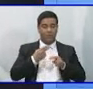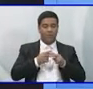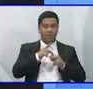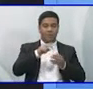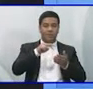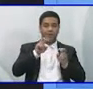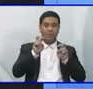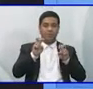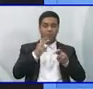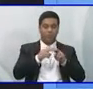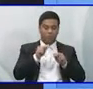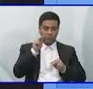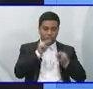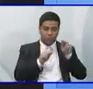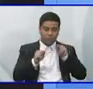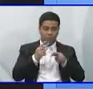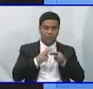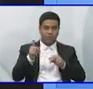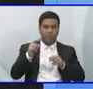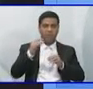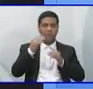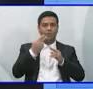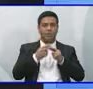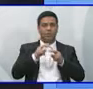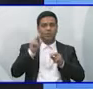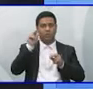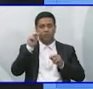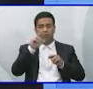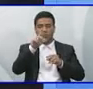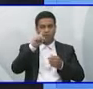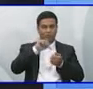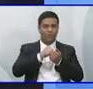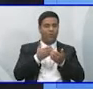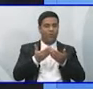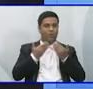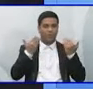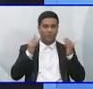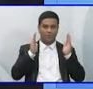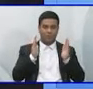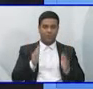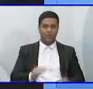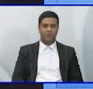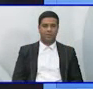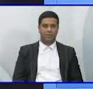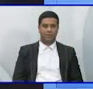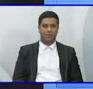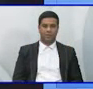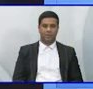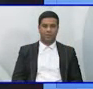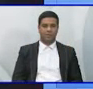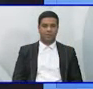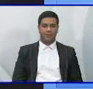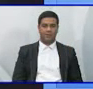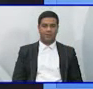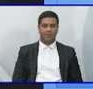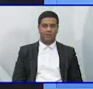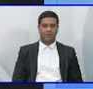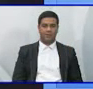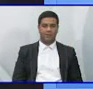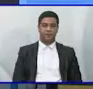yaxshilab o'zlashtirsak, bu sanalarni eslab qolishimiz uchun unchalik qiyinchilik bo'lmaydi deb o'ylayman.